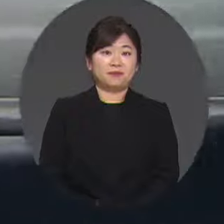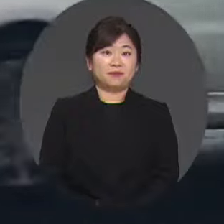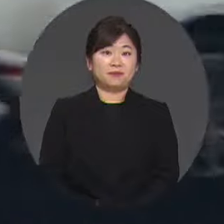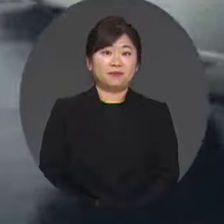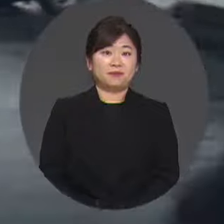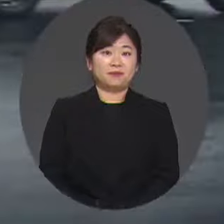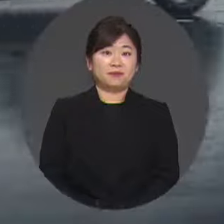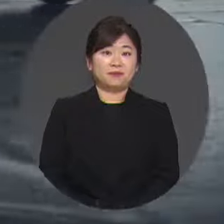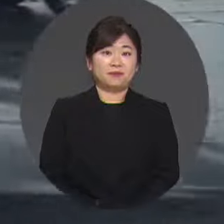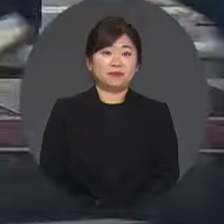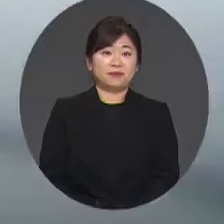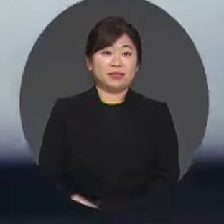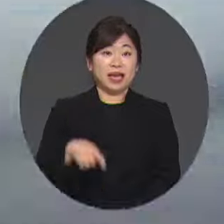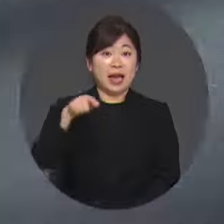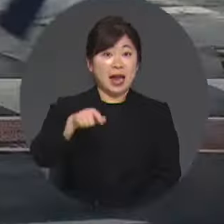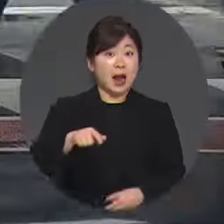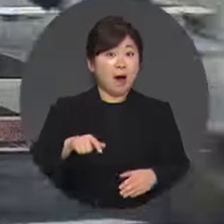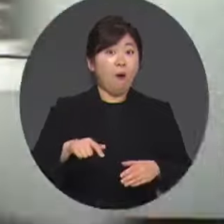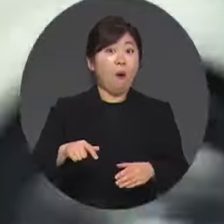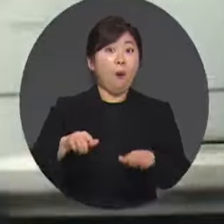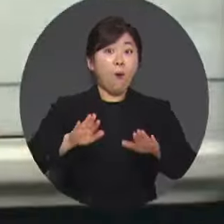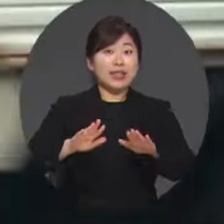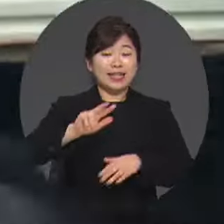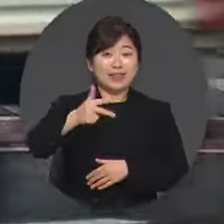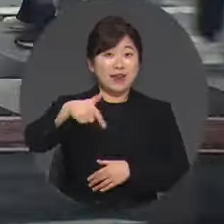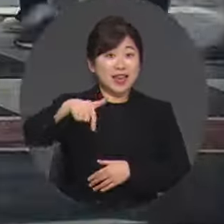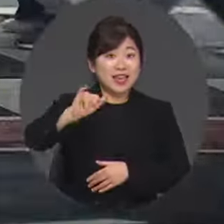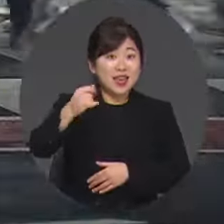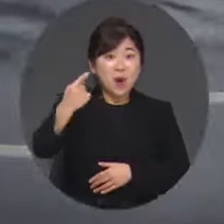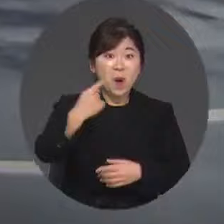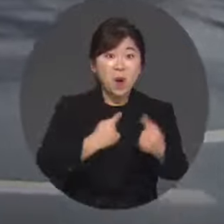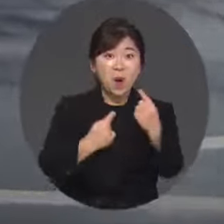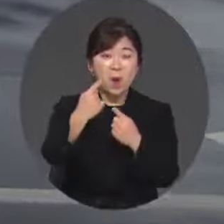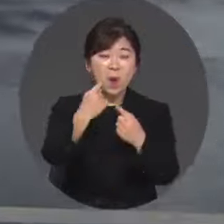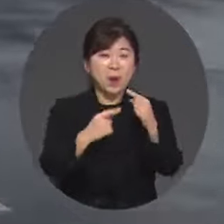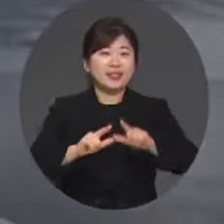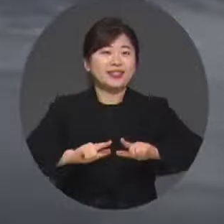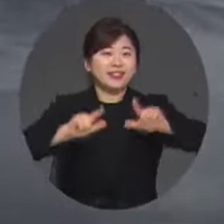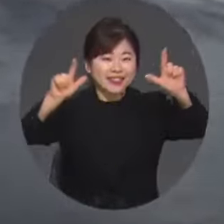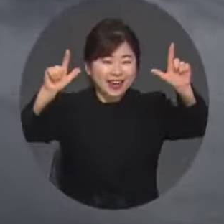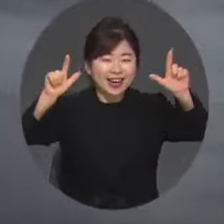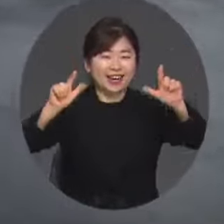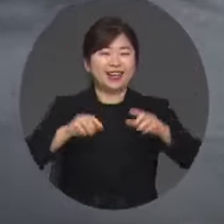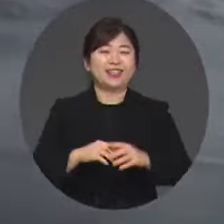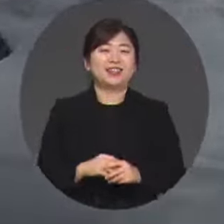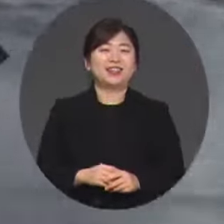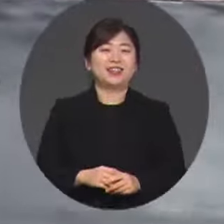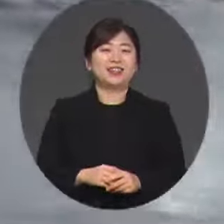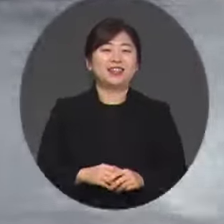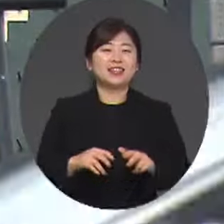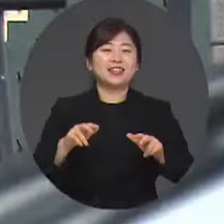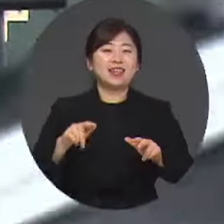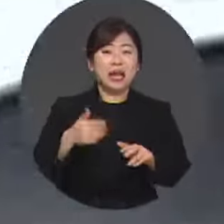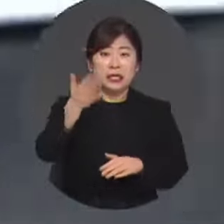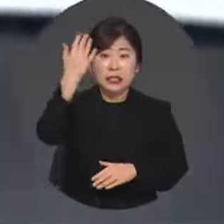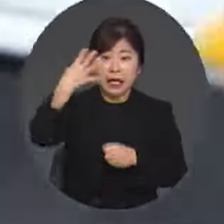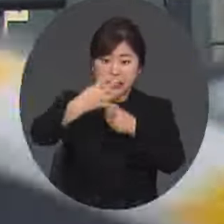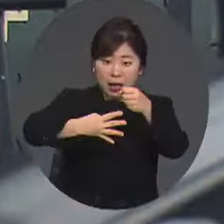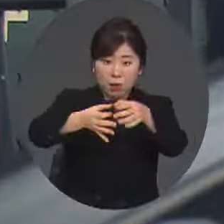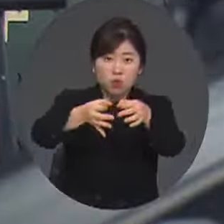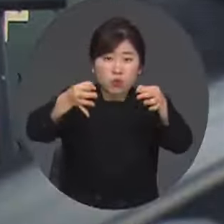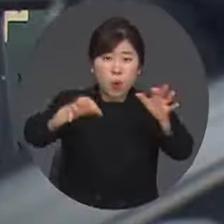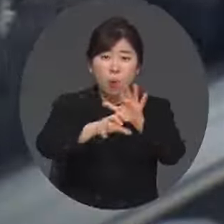해군의 아주 특별한 날입니다. 우리 해군의 700번째 해군병이 입대하는 날로 특히 지난